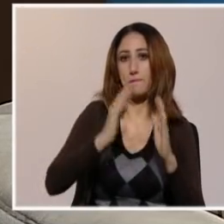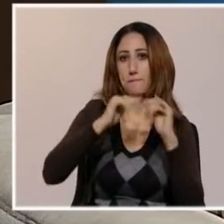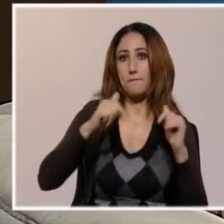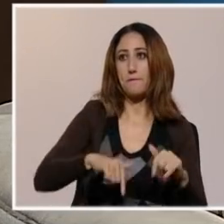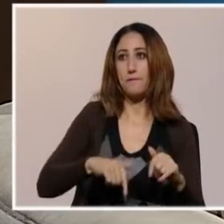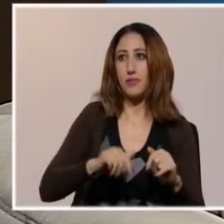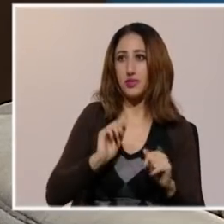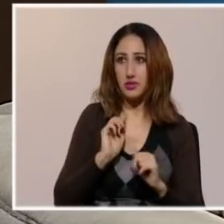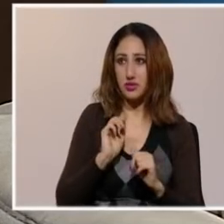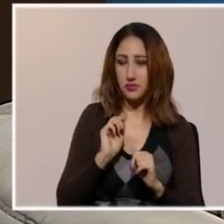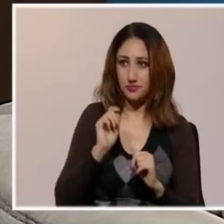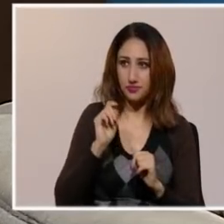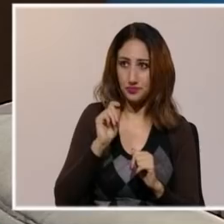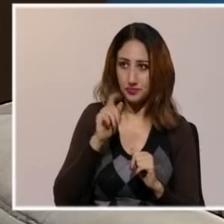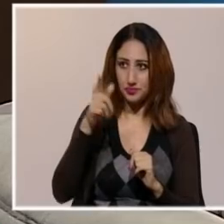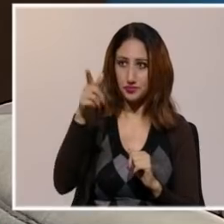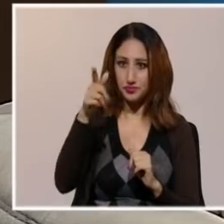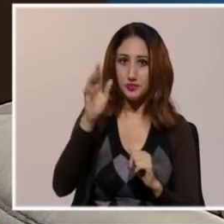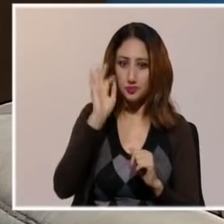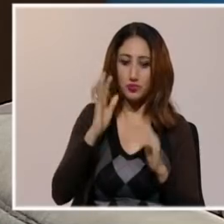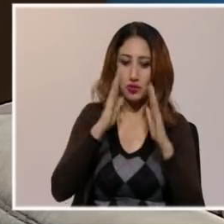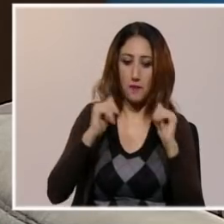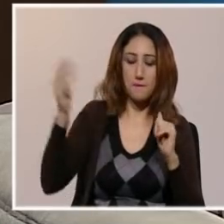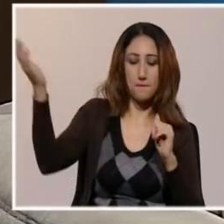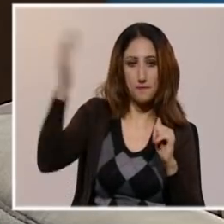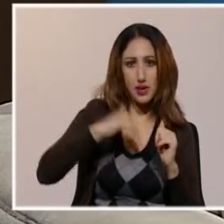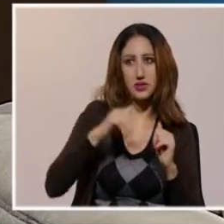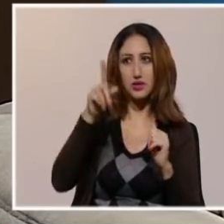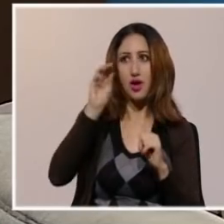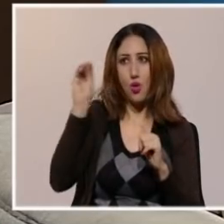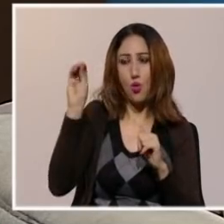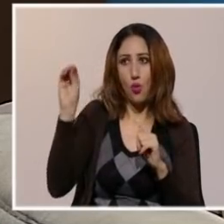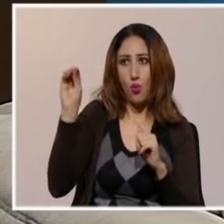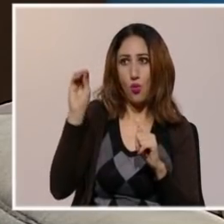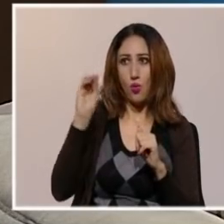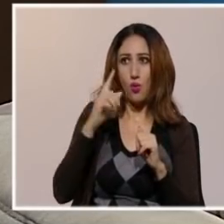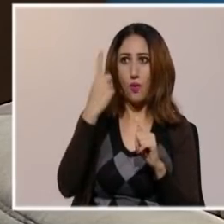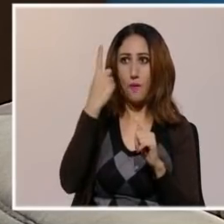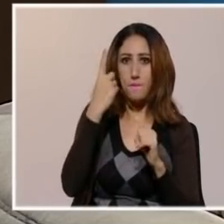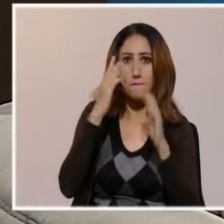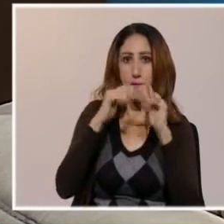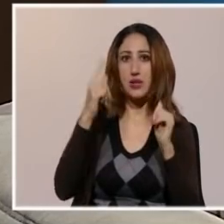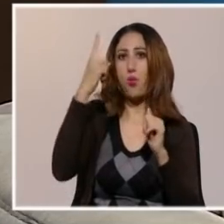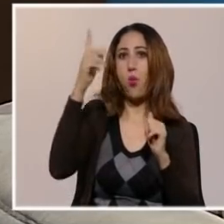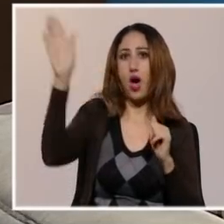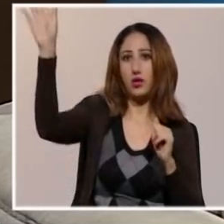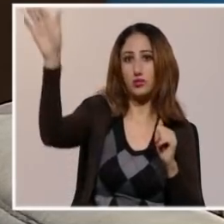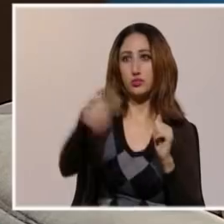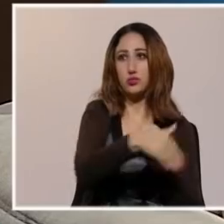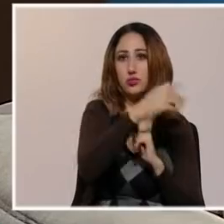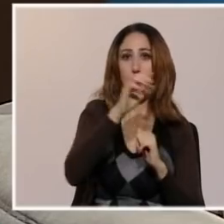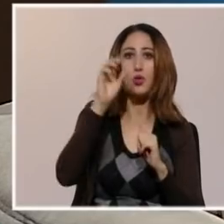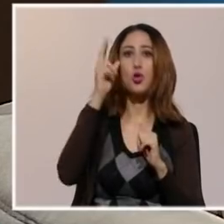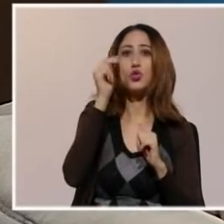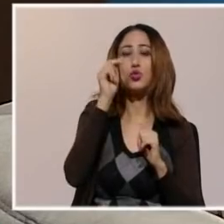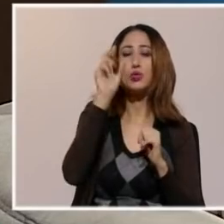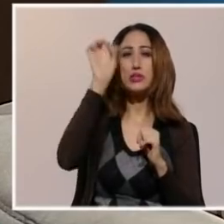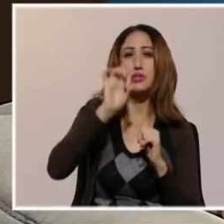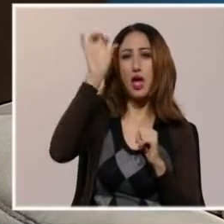يعني حاولت اعمل حاجه بقى ان هي عشان اقنعها تنزل مصر. اول نزوله بعتها مصر لوحديها، قعدت 19 يوم. انا قلت